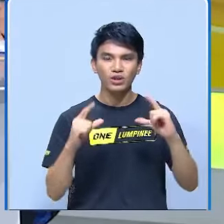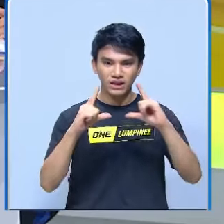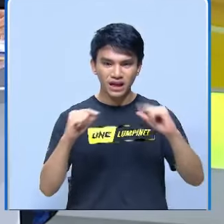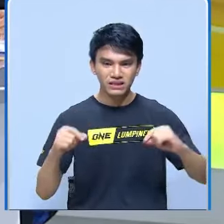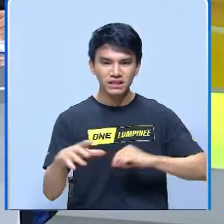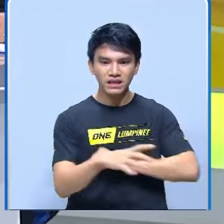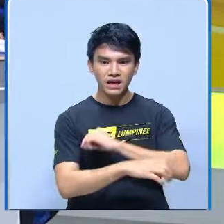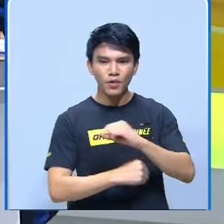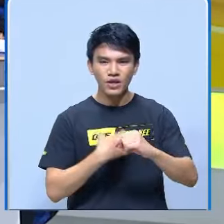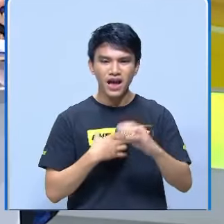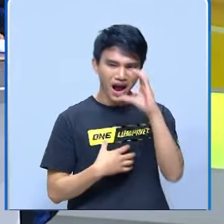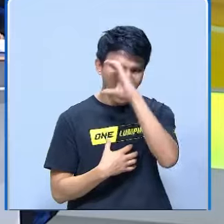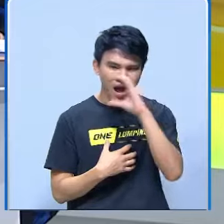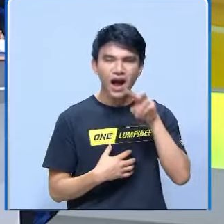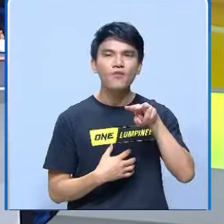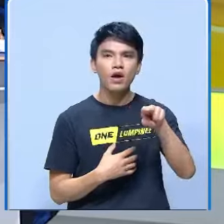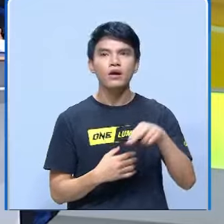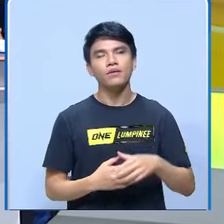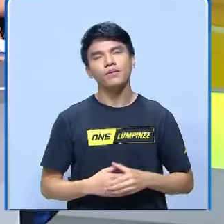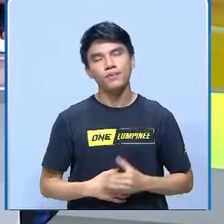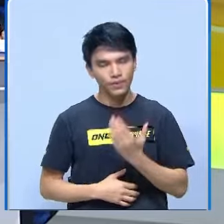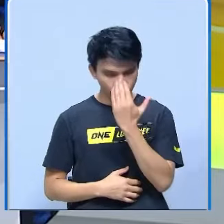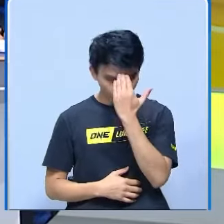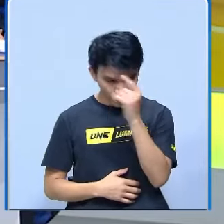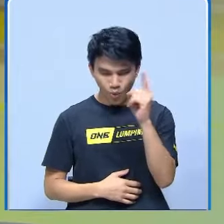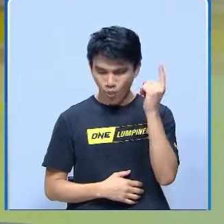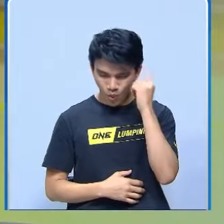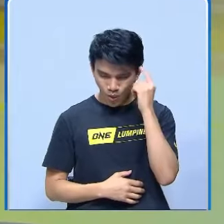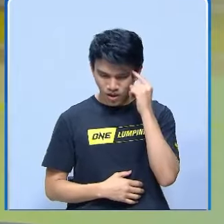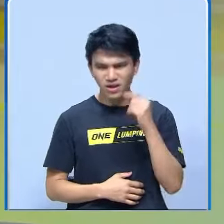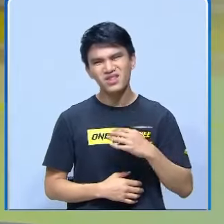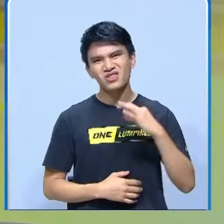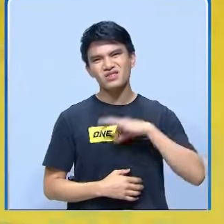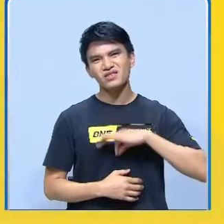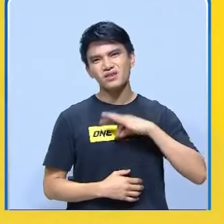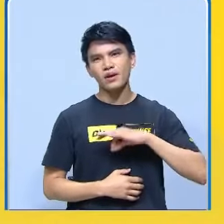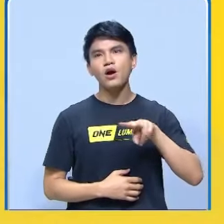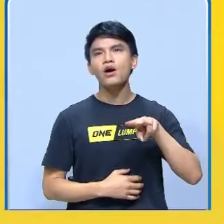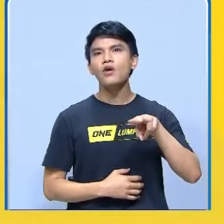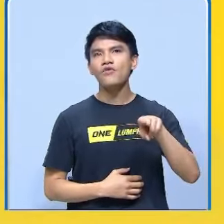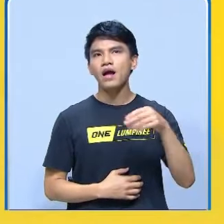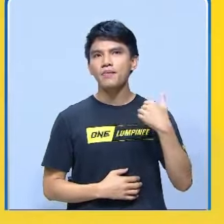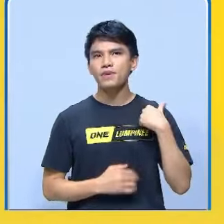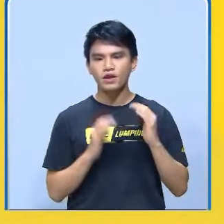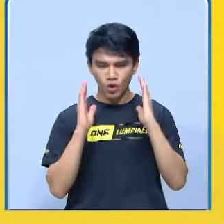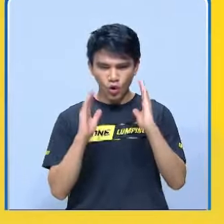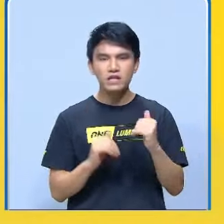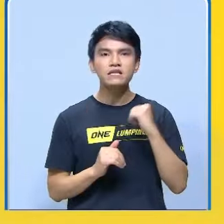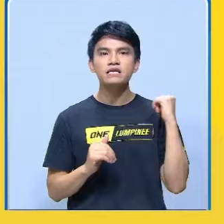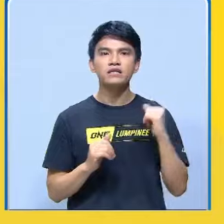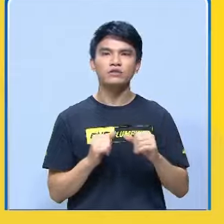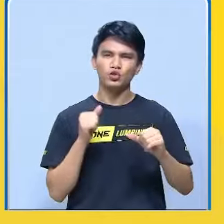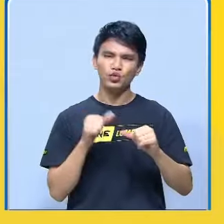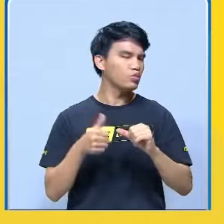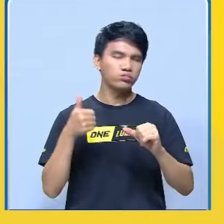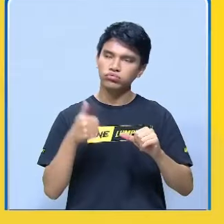ามแฟนที่ต่างจังหวัดเพราะคิดเอาว่ามันมีสัญญาณบางอย่างที่บอกว่าแฟนเนี่ยนอกใจอยู่ไม่ได้แล้ว